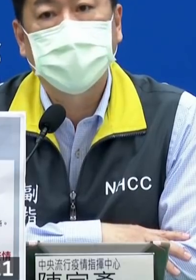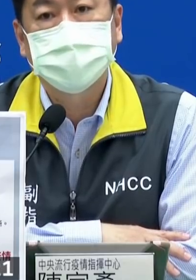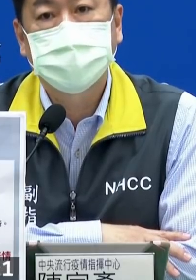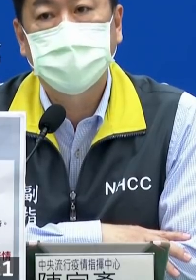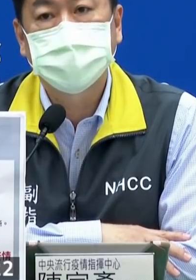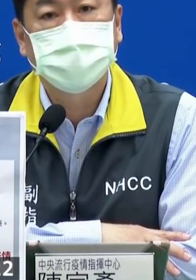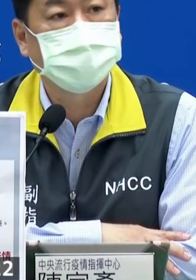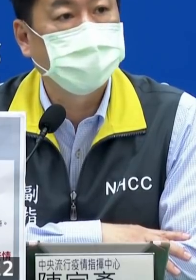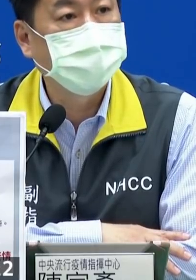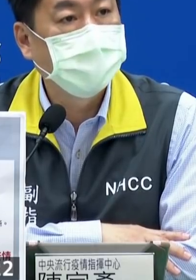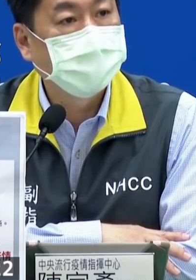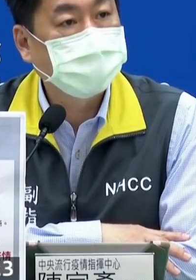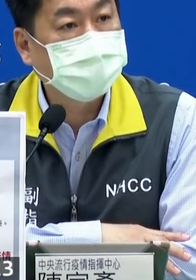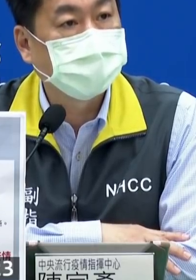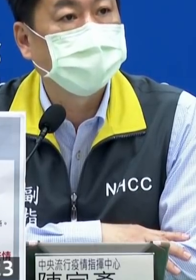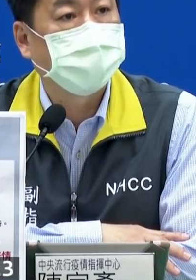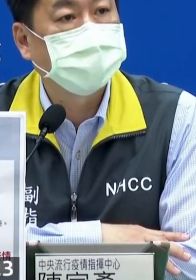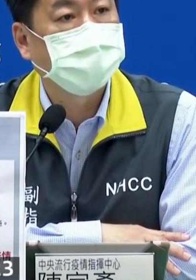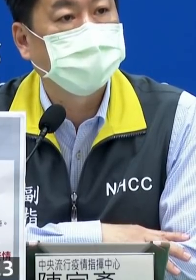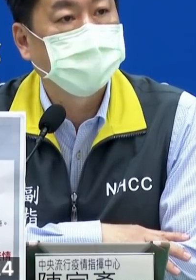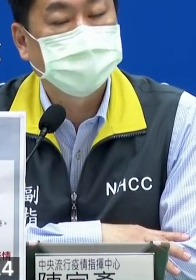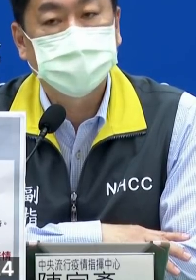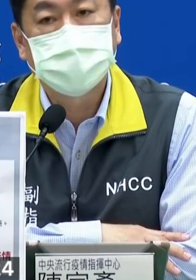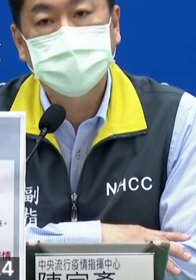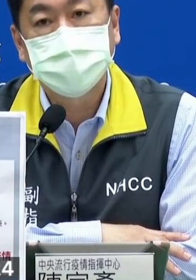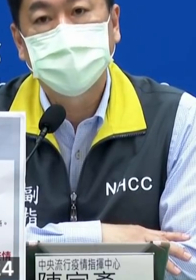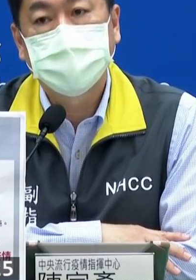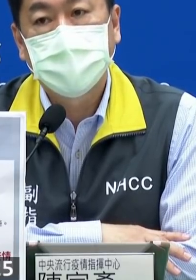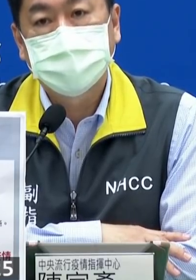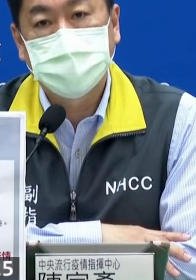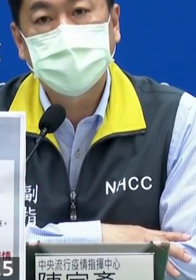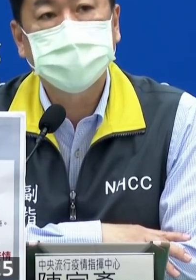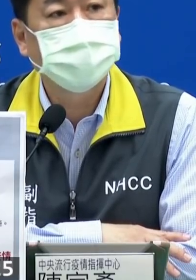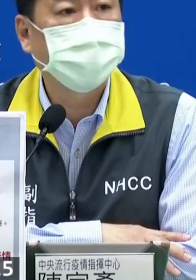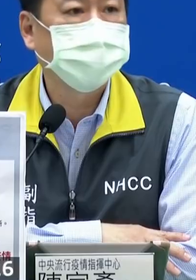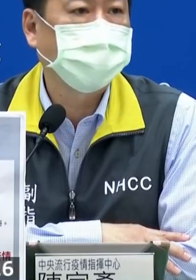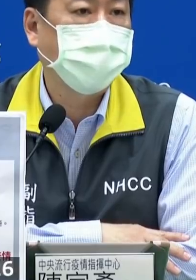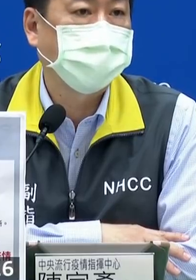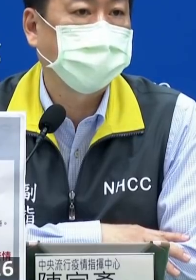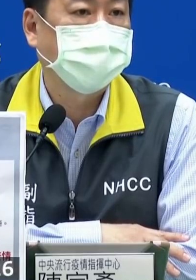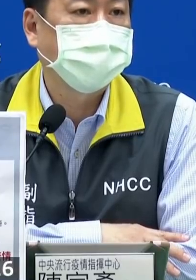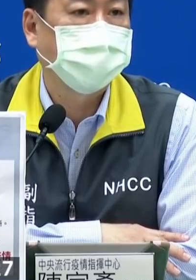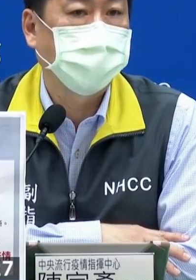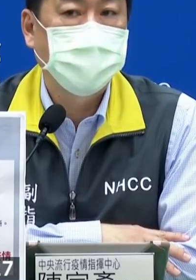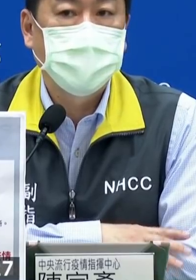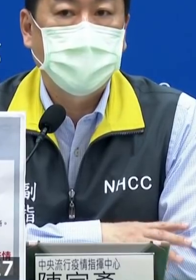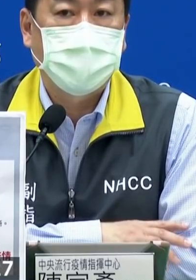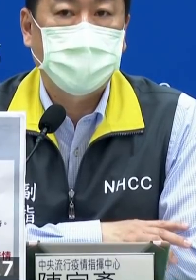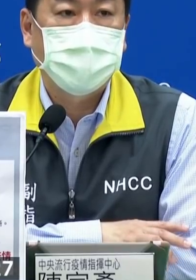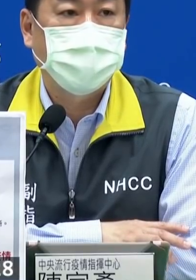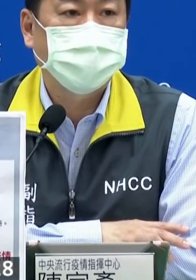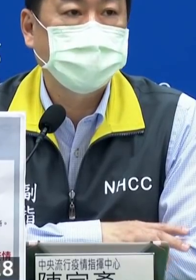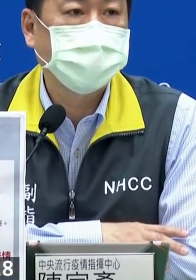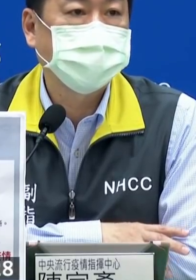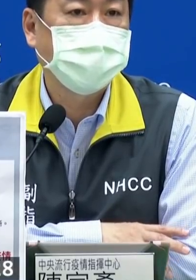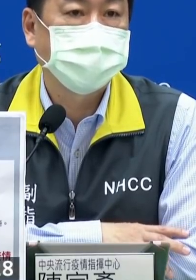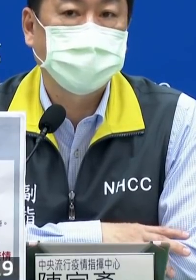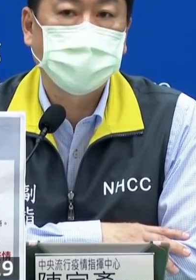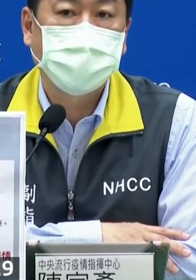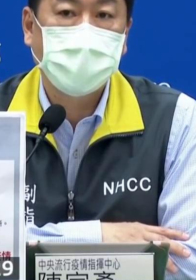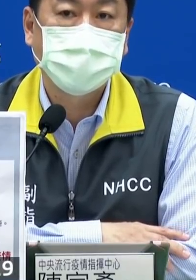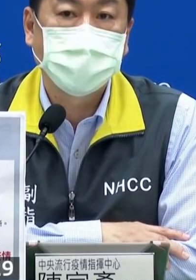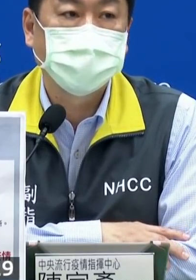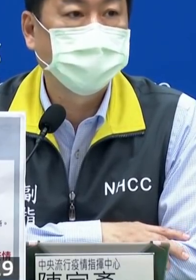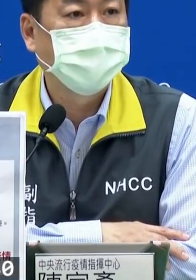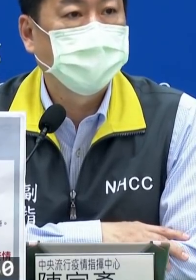白的让金门县跟3个离岛县都清楚，指挥中心会就他们的一个3个县的